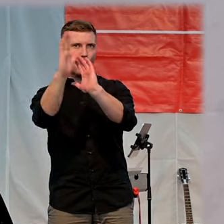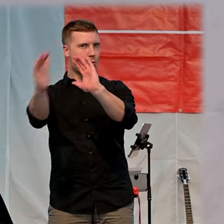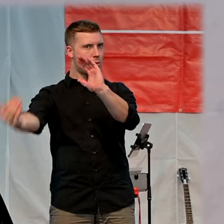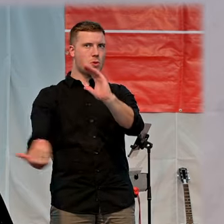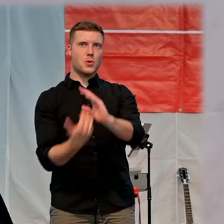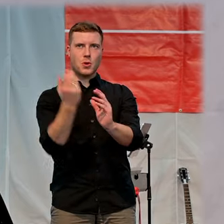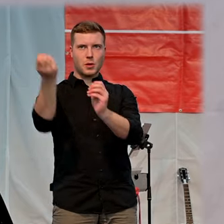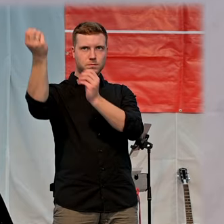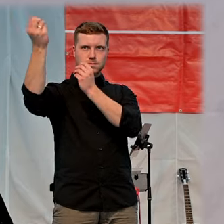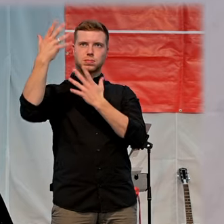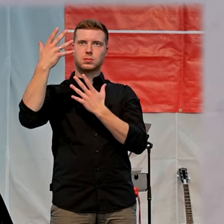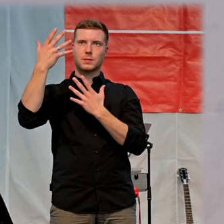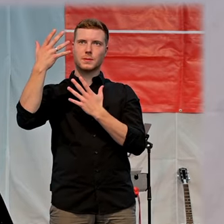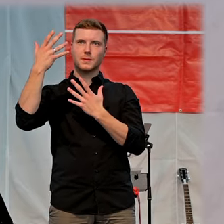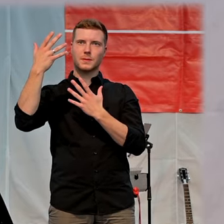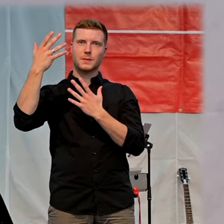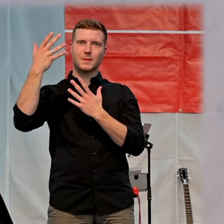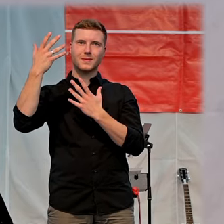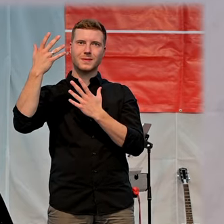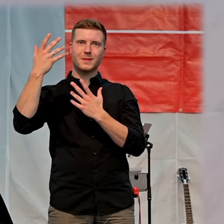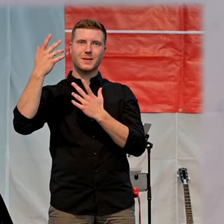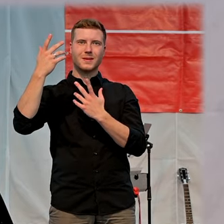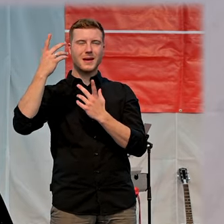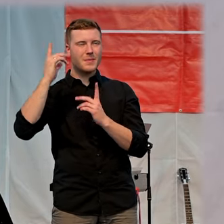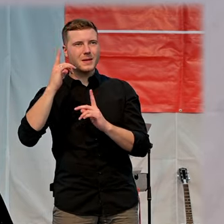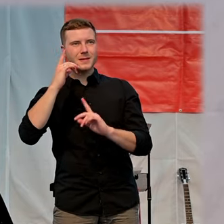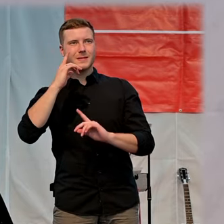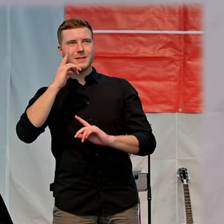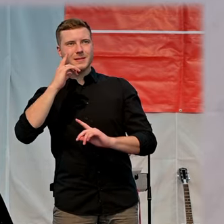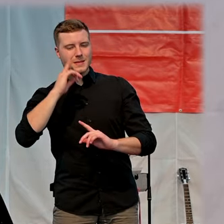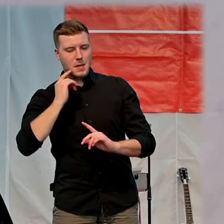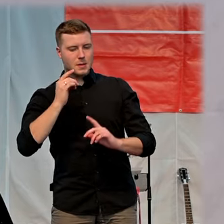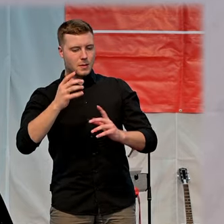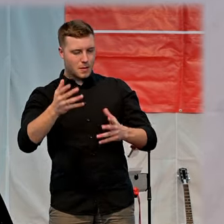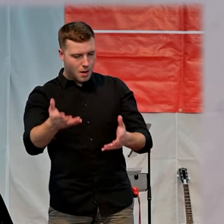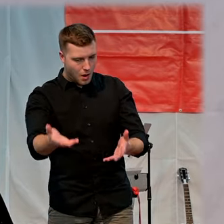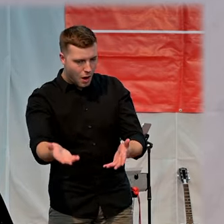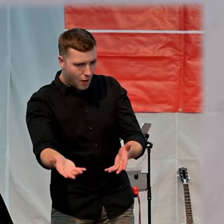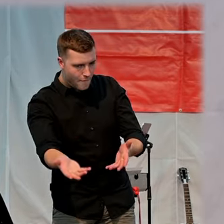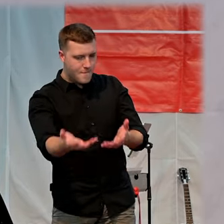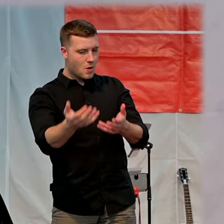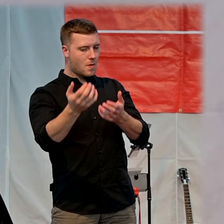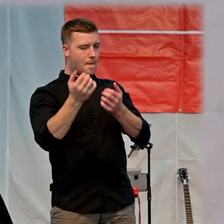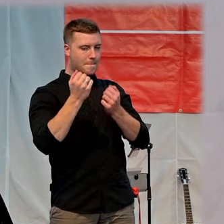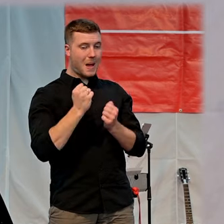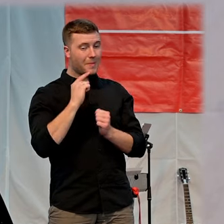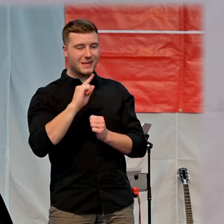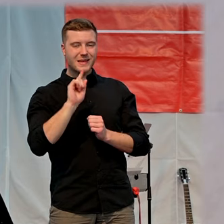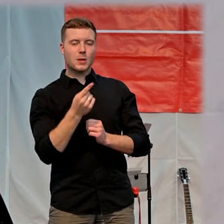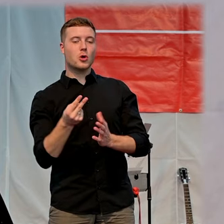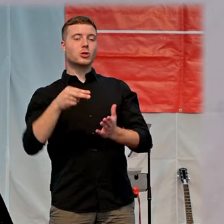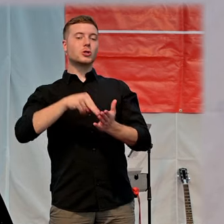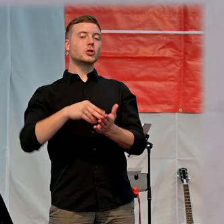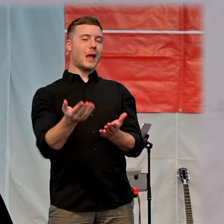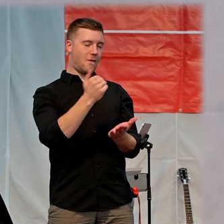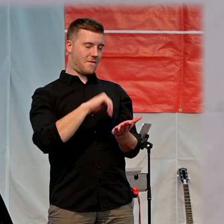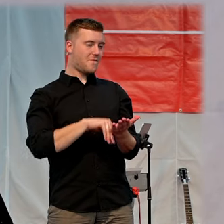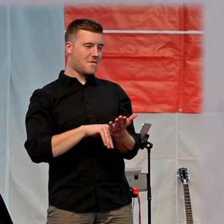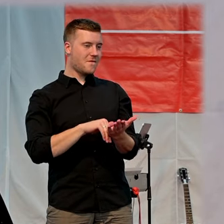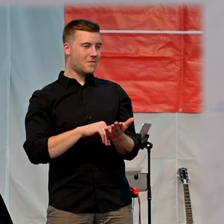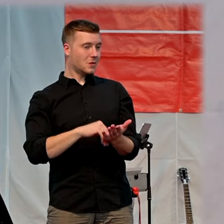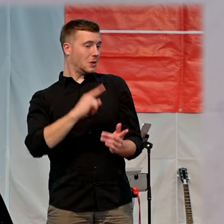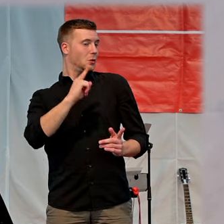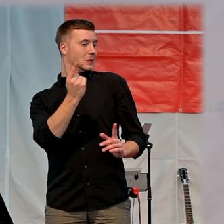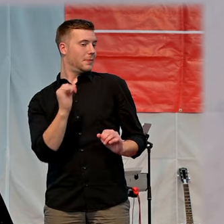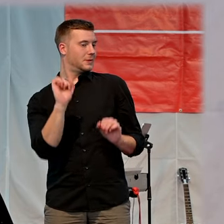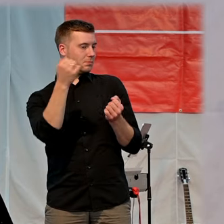hoch, aber er sagt auch, steh auf. Du hast also auch einen Anteil daran. Ich muss mal zur